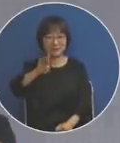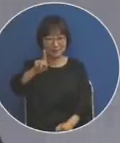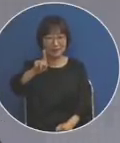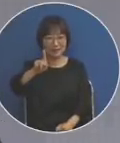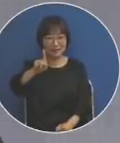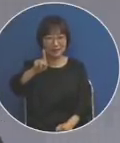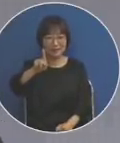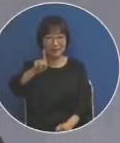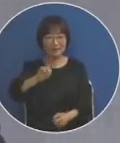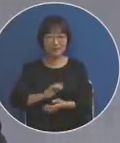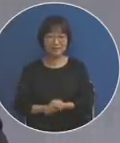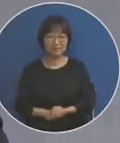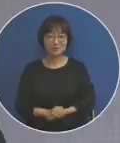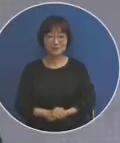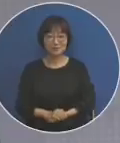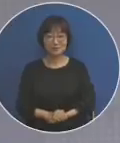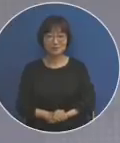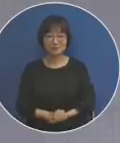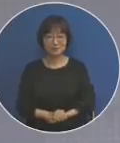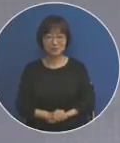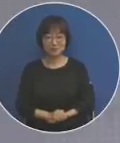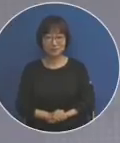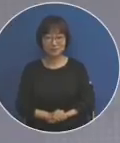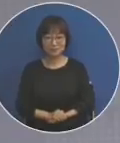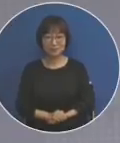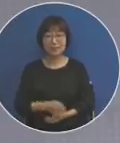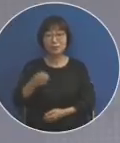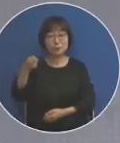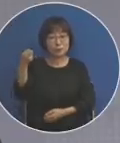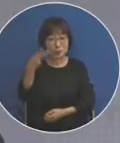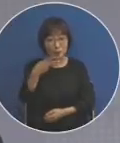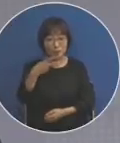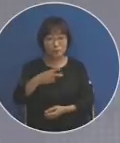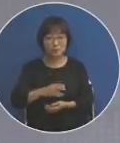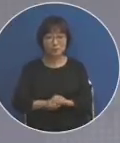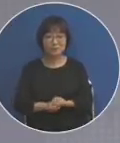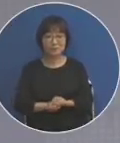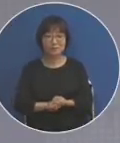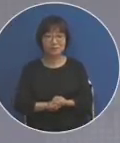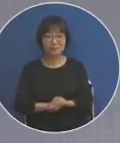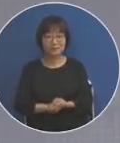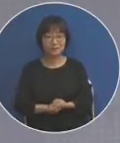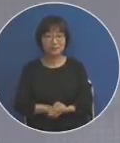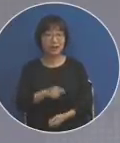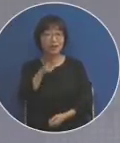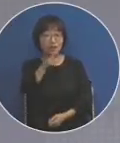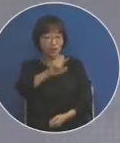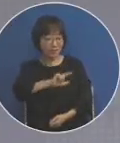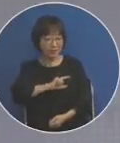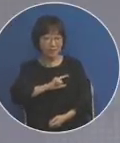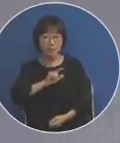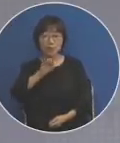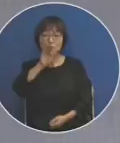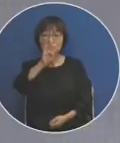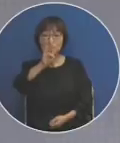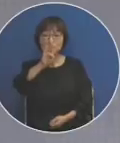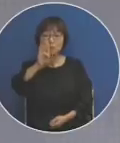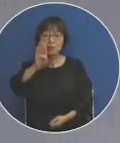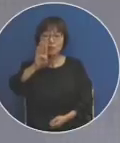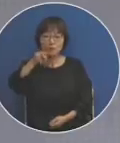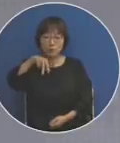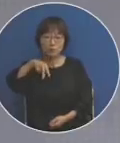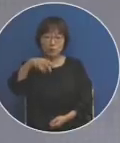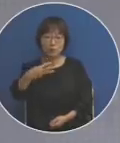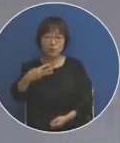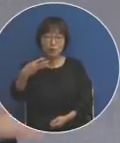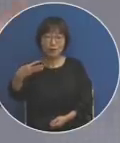그렇게 만들겠다. And so he says that he'll make you like that. 그리고 이렇게 말씀하세요. And then he says, 너를 뷸라라 그랬어. And I'll call you like Beulah,